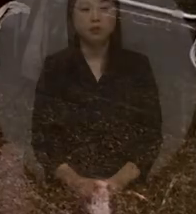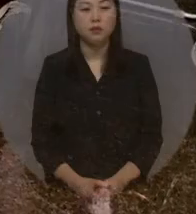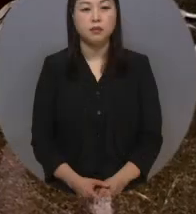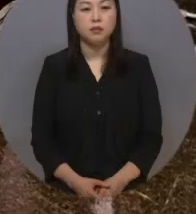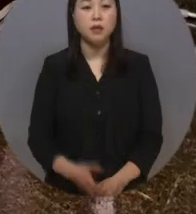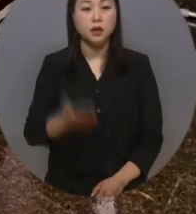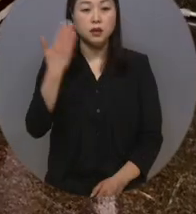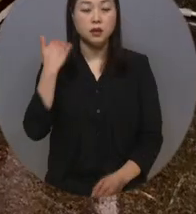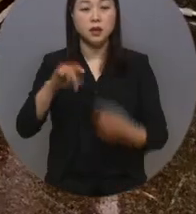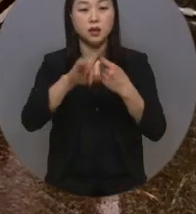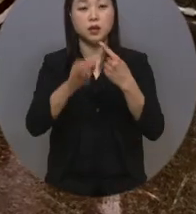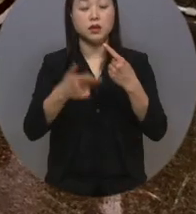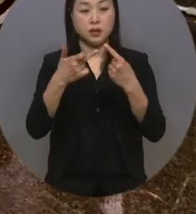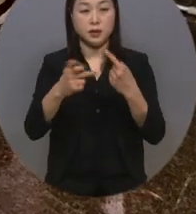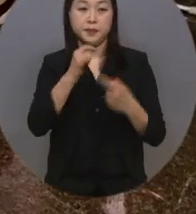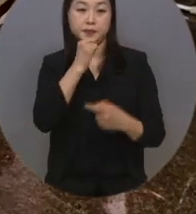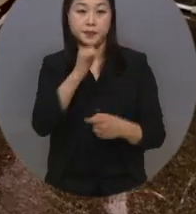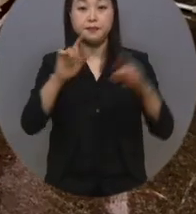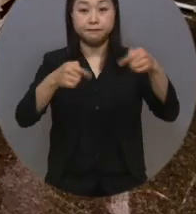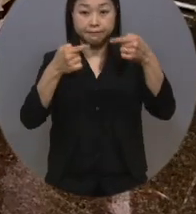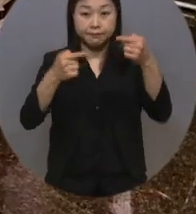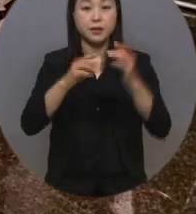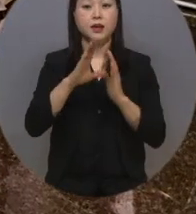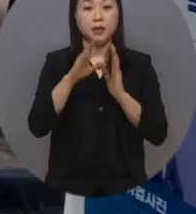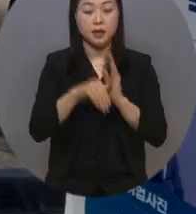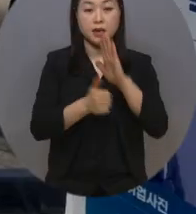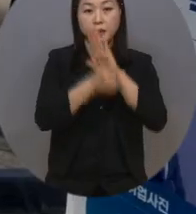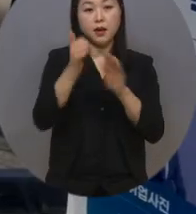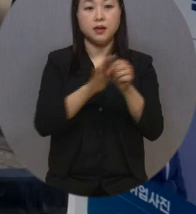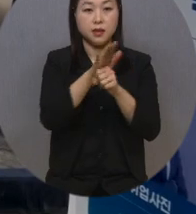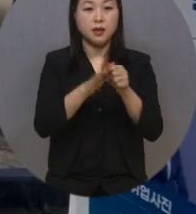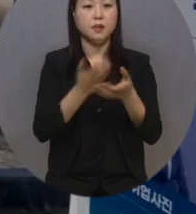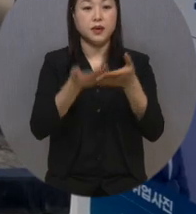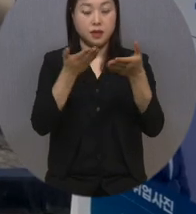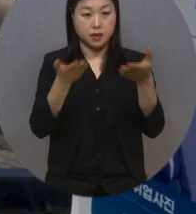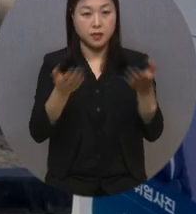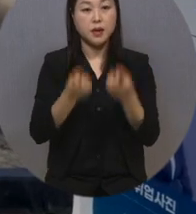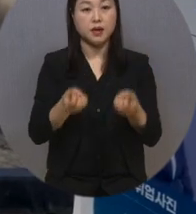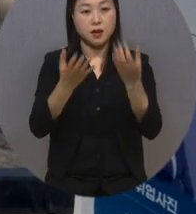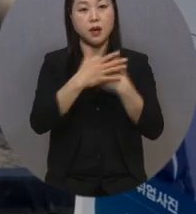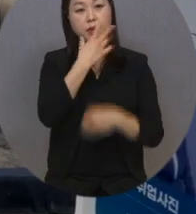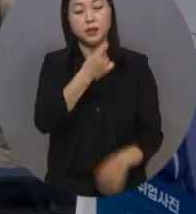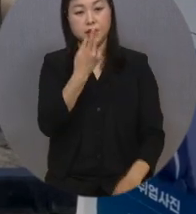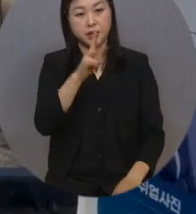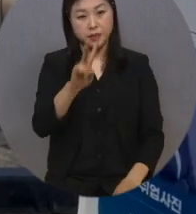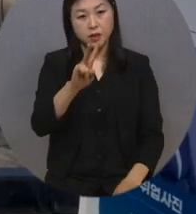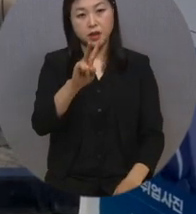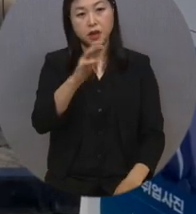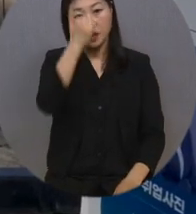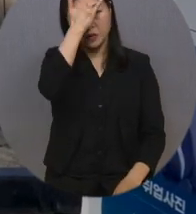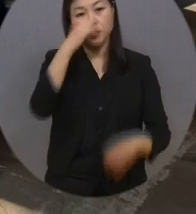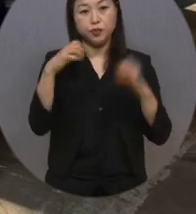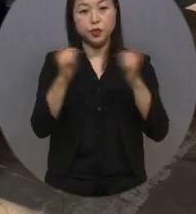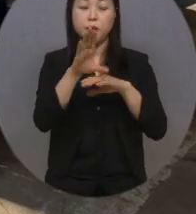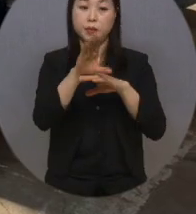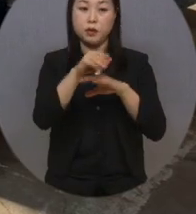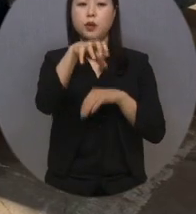지난 17일 설 명절을 맞아 희망과 사랑의 쌀 나눔 행사가 복지TV 충북방송에서